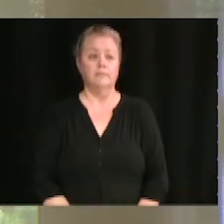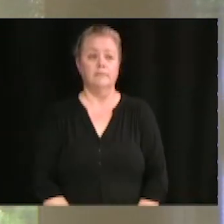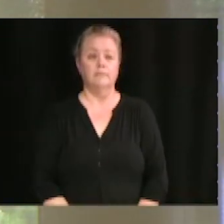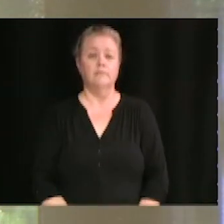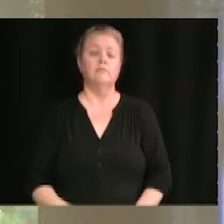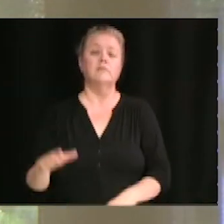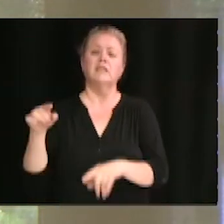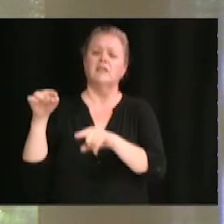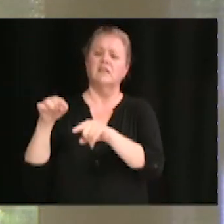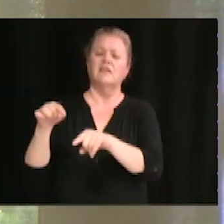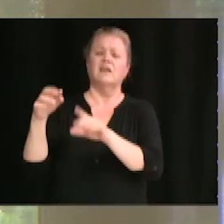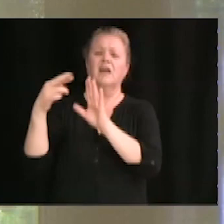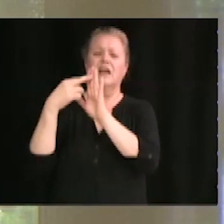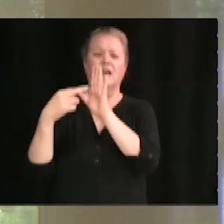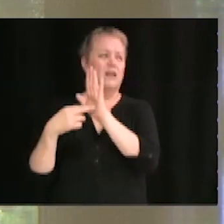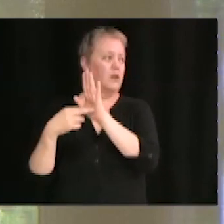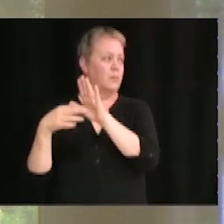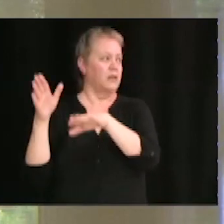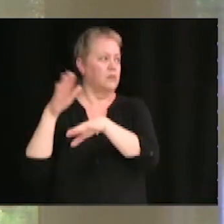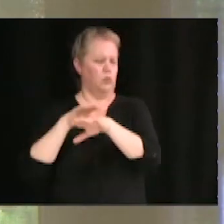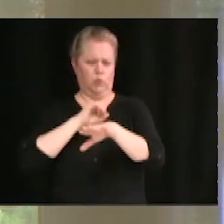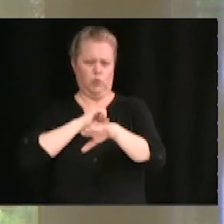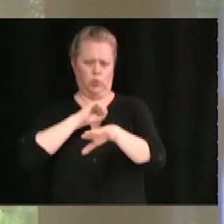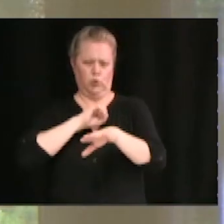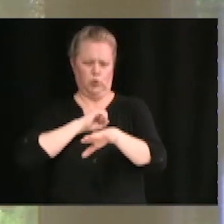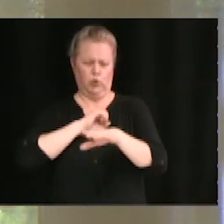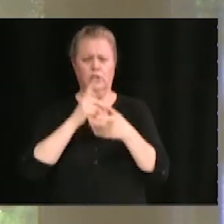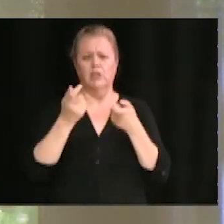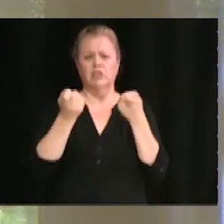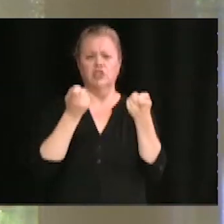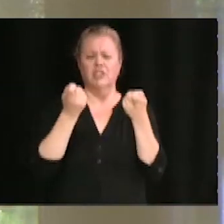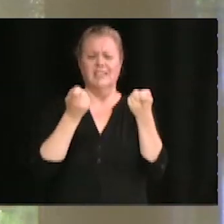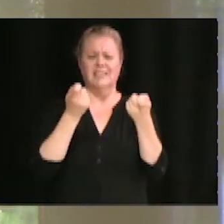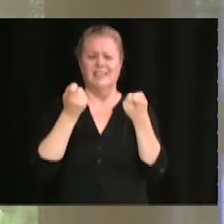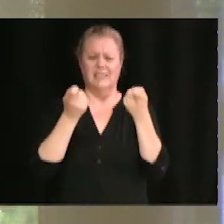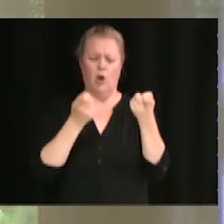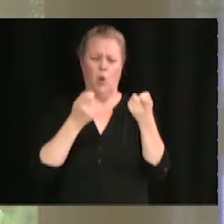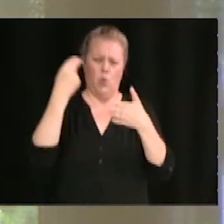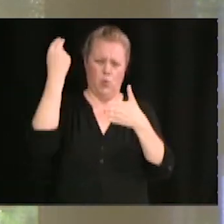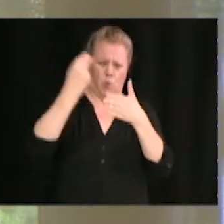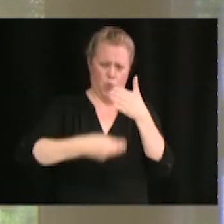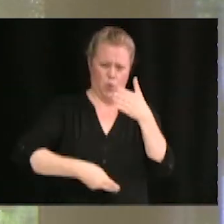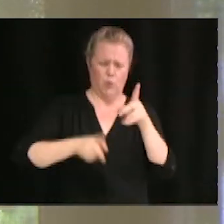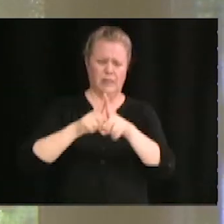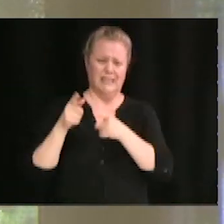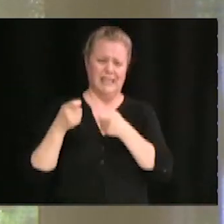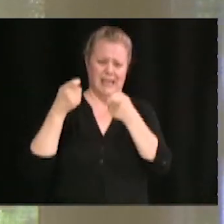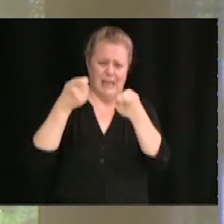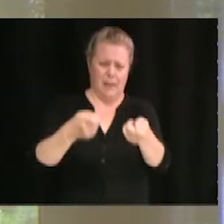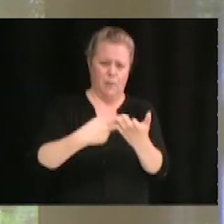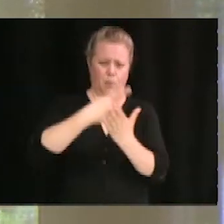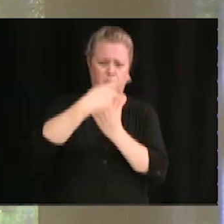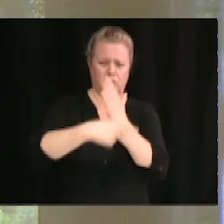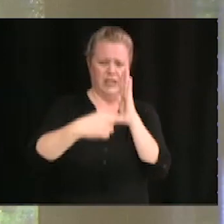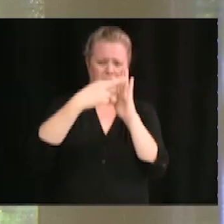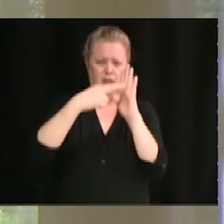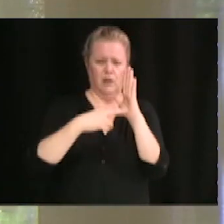concernant la gestion contractuelle et dépôt du projet de règlement numéro